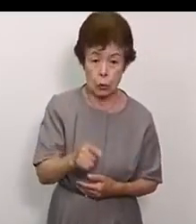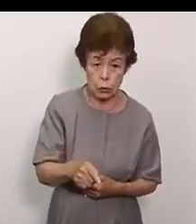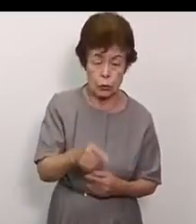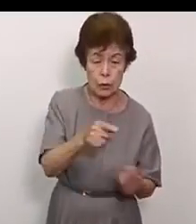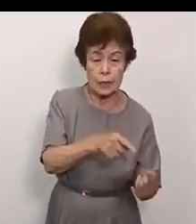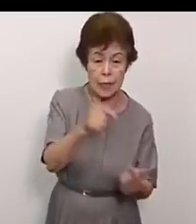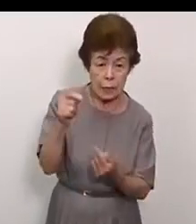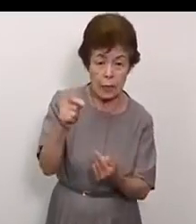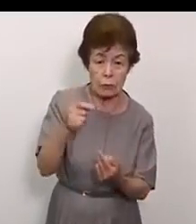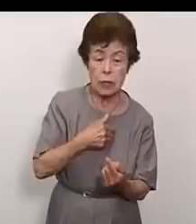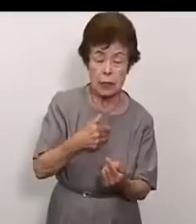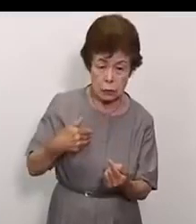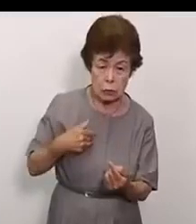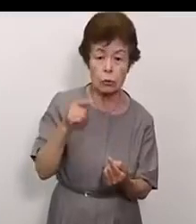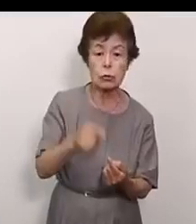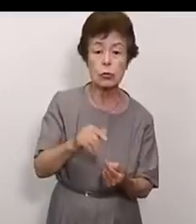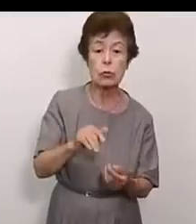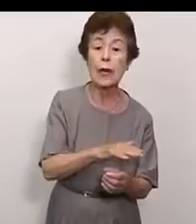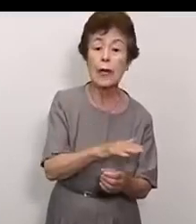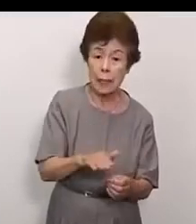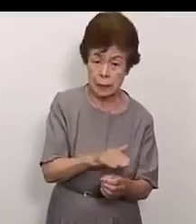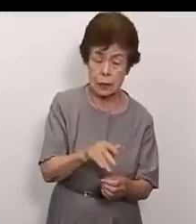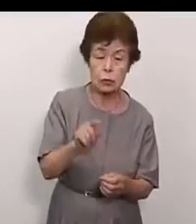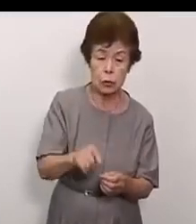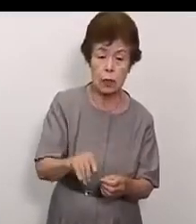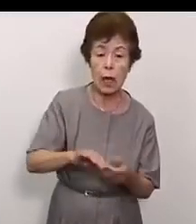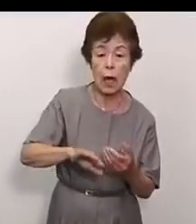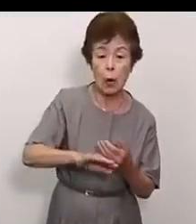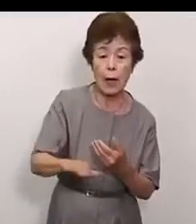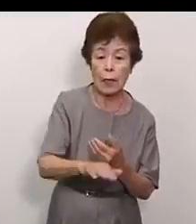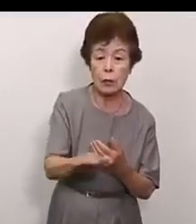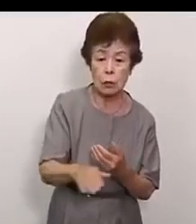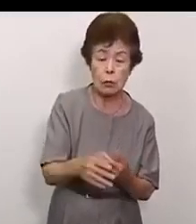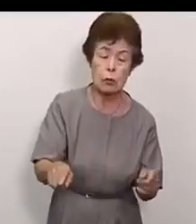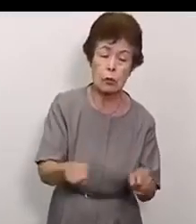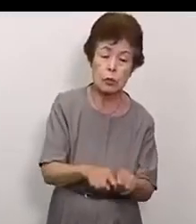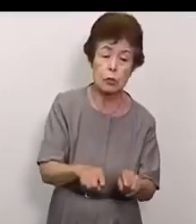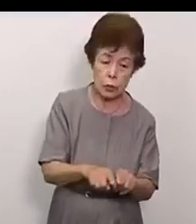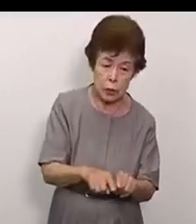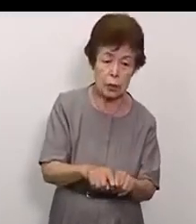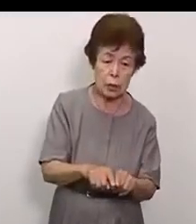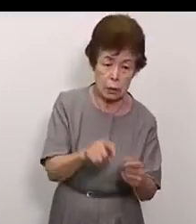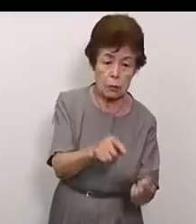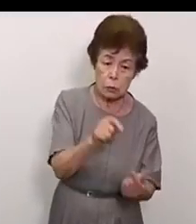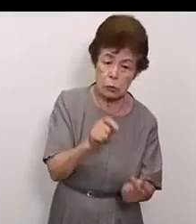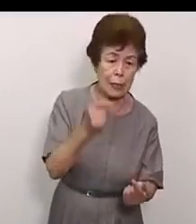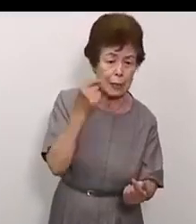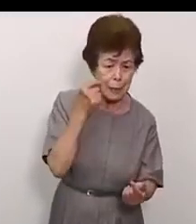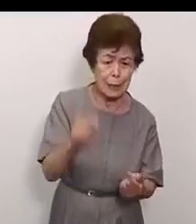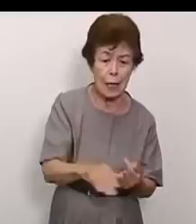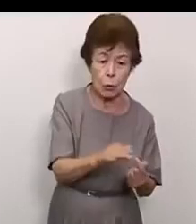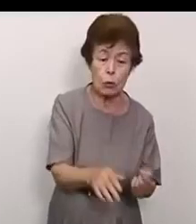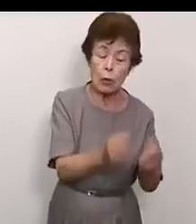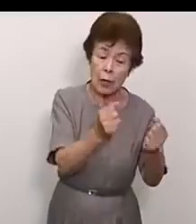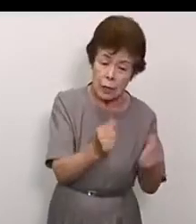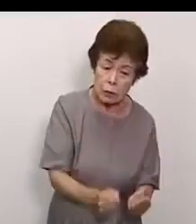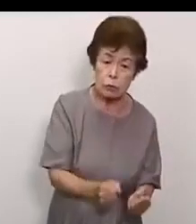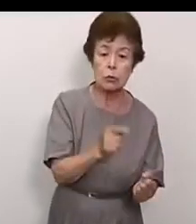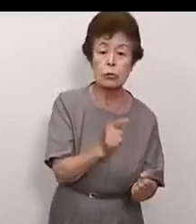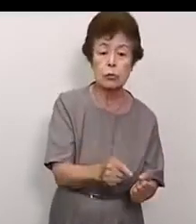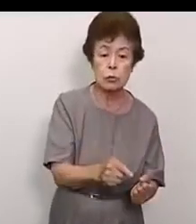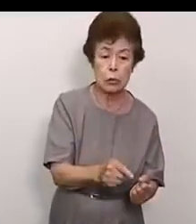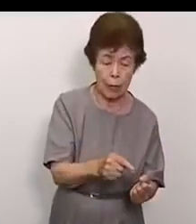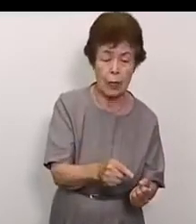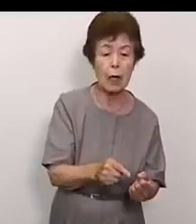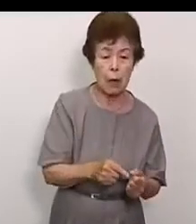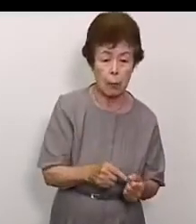ことが大事なのでね、それを他の子と同じようにあの手にすることができない子どもがいるっていうことは、あのその子にとってみたら人生の可能性